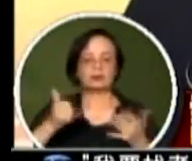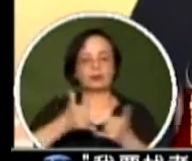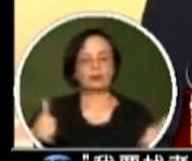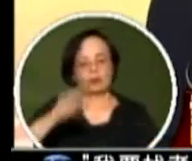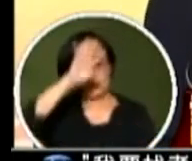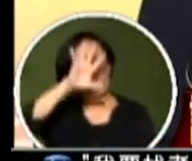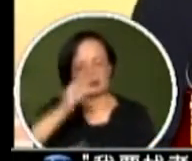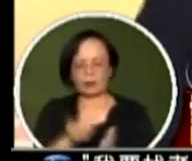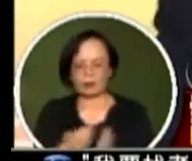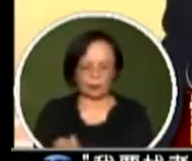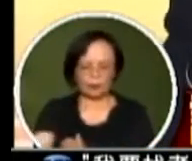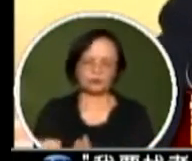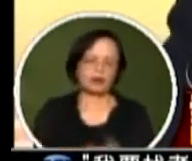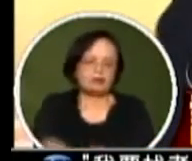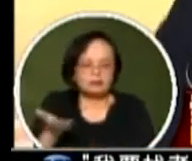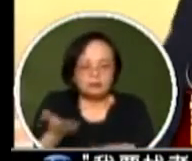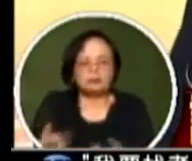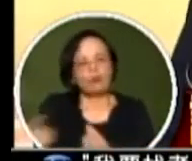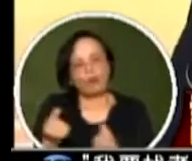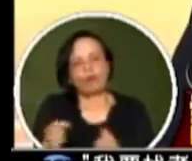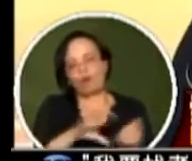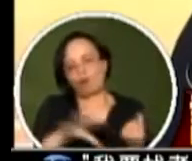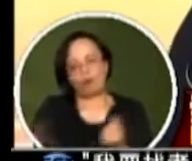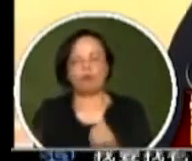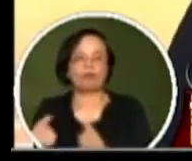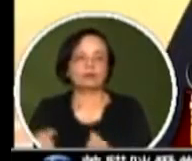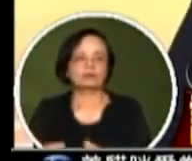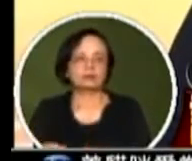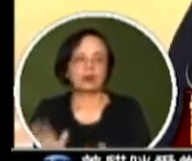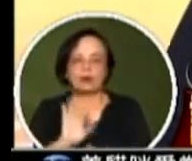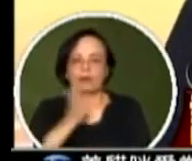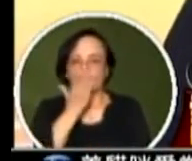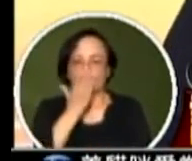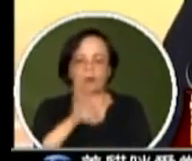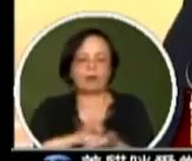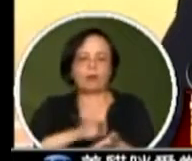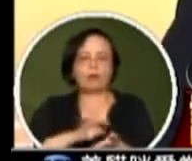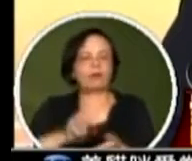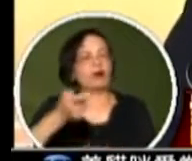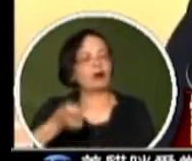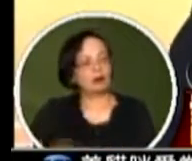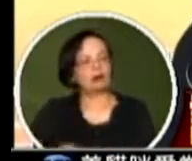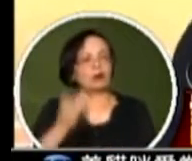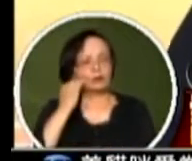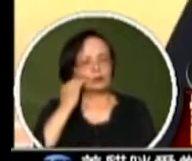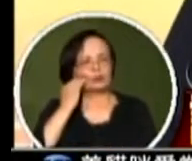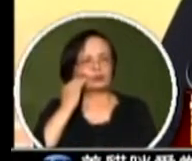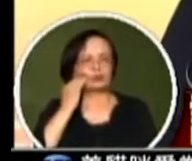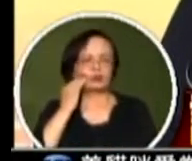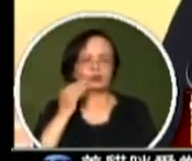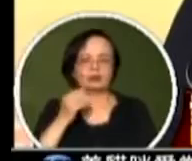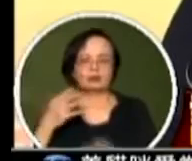算最重要，预算平衡最重要，都不敢花钱，认为花钱就出问题了。坦白讲，如果这种想法继续下去的话，我们很难再赢